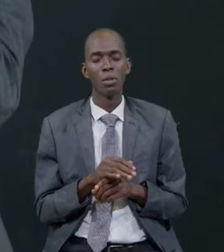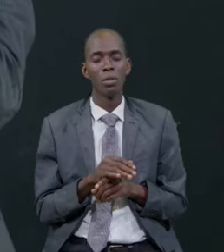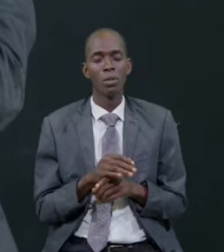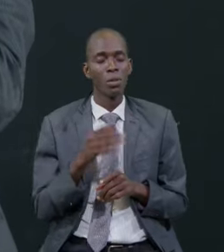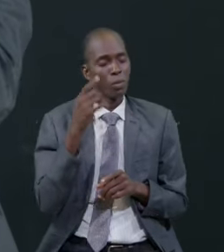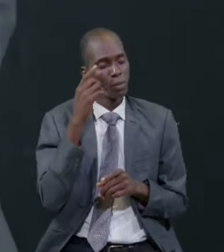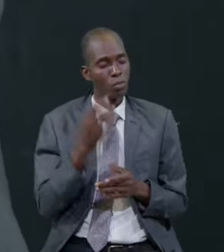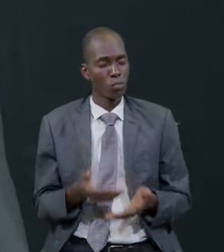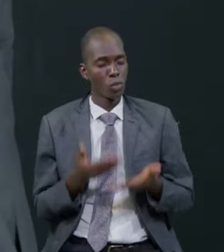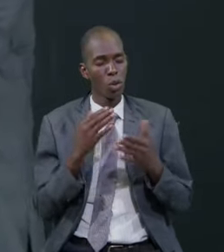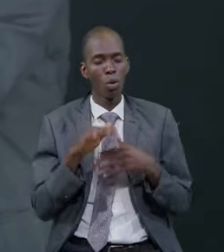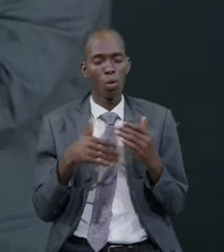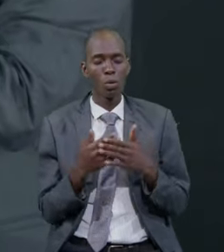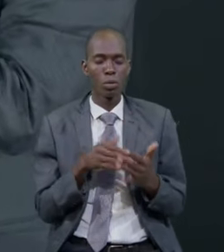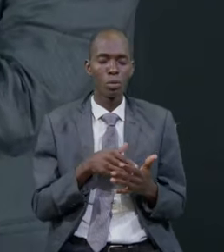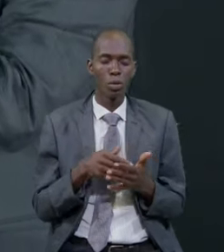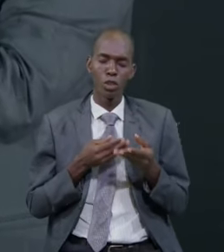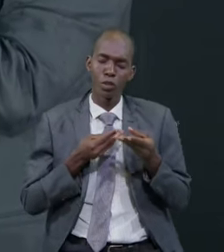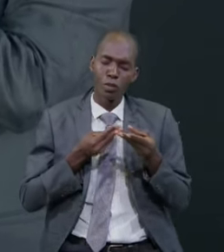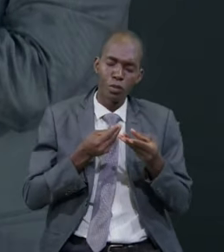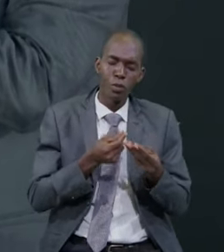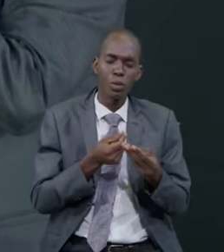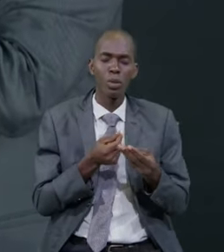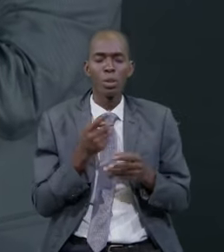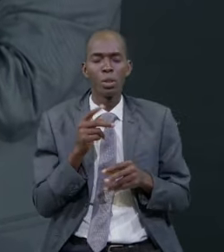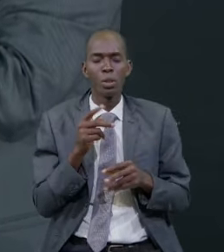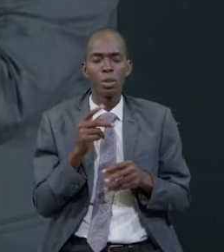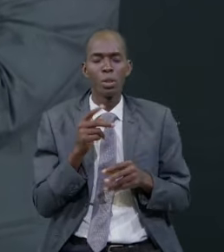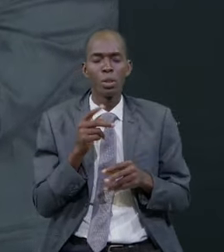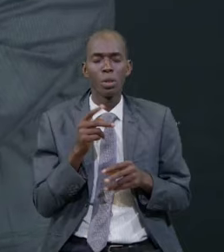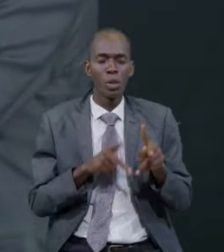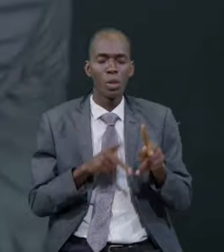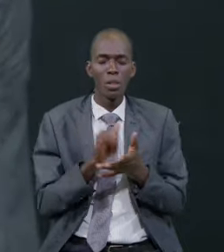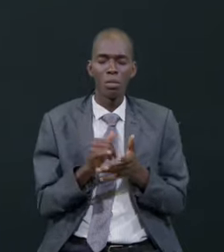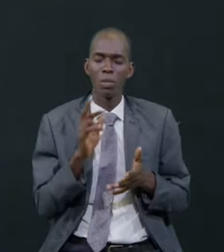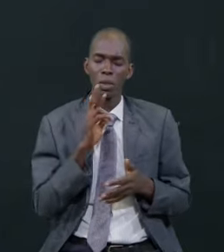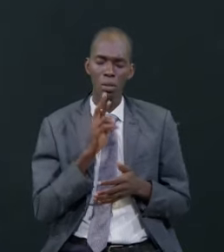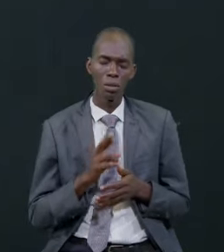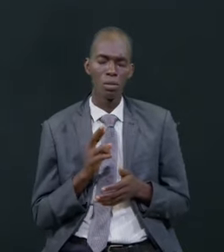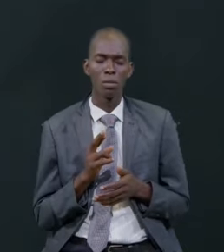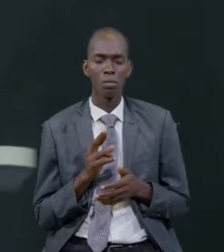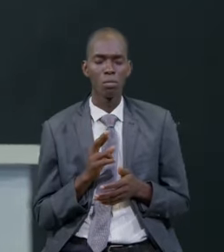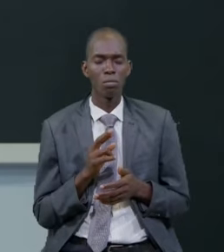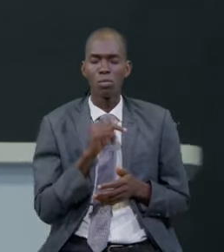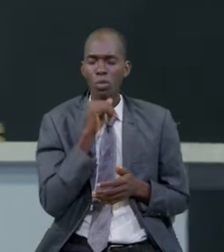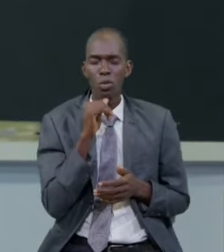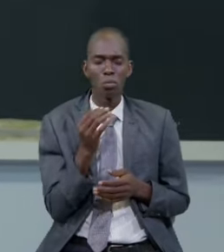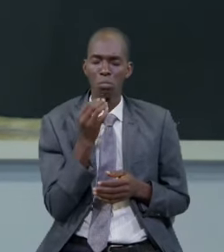Ramène ceux qui vacillent. Nourris ceux qui sont mal